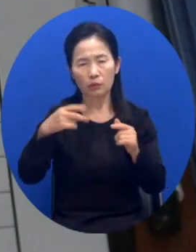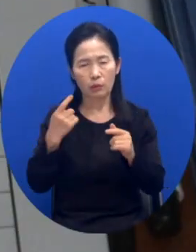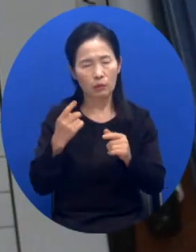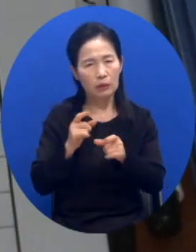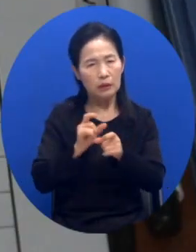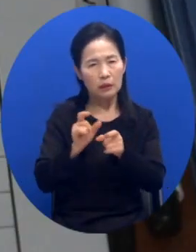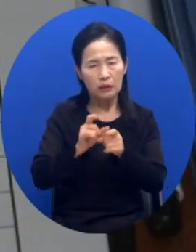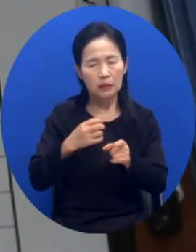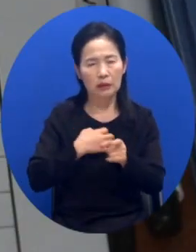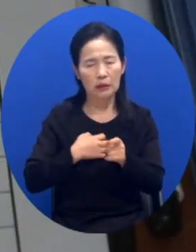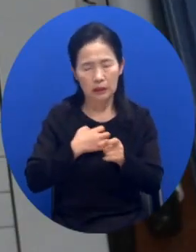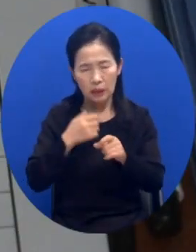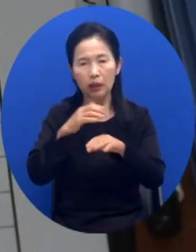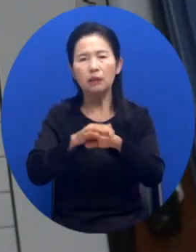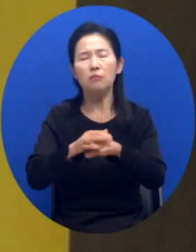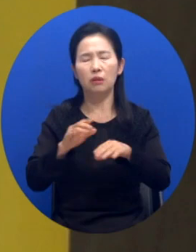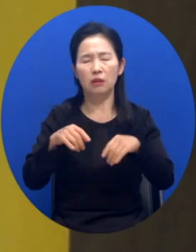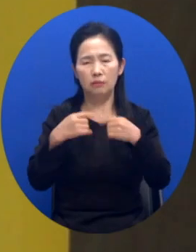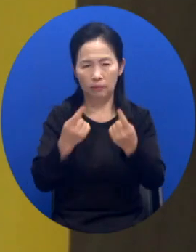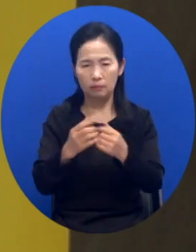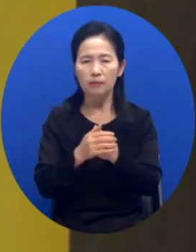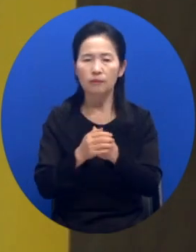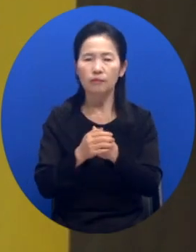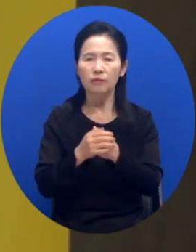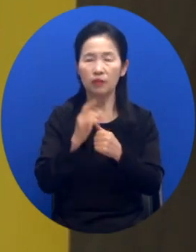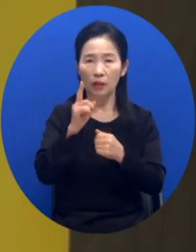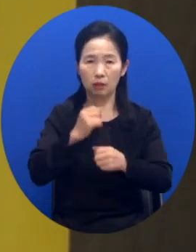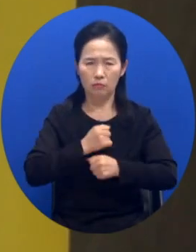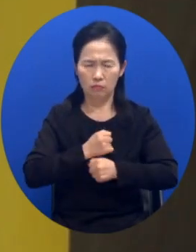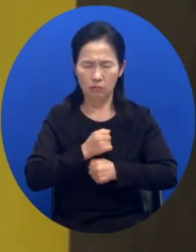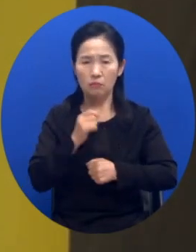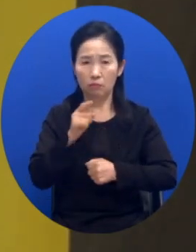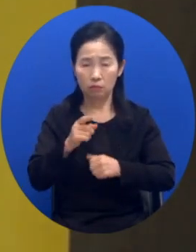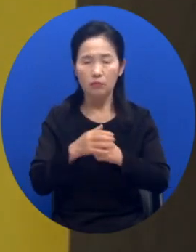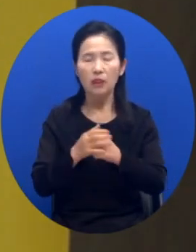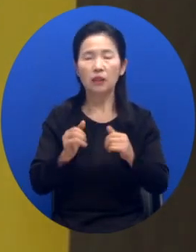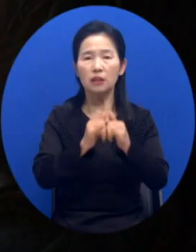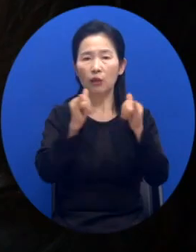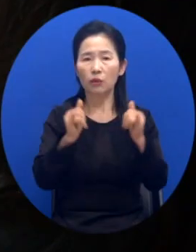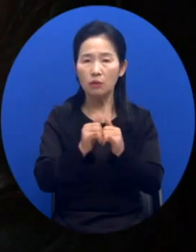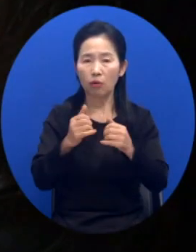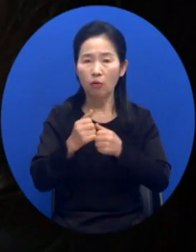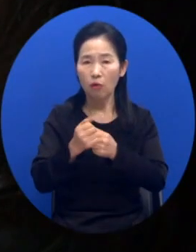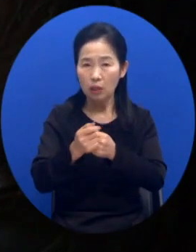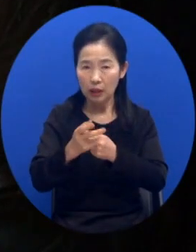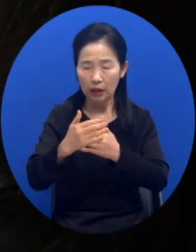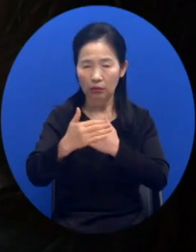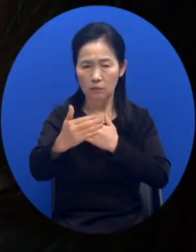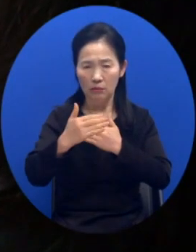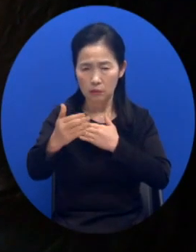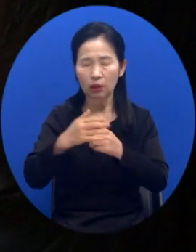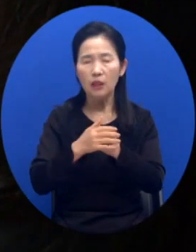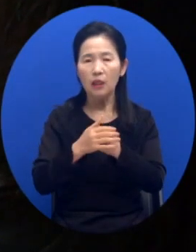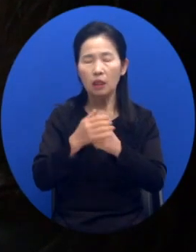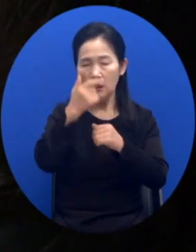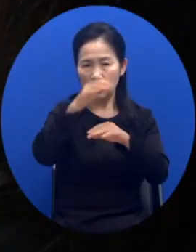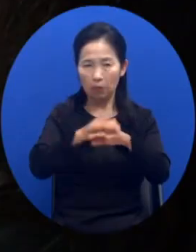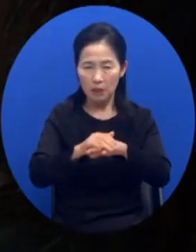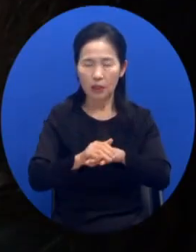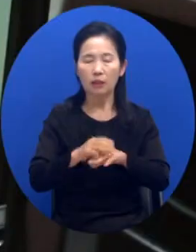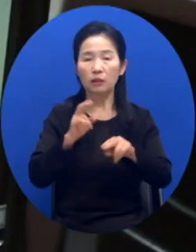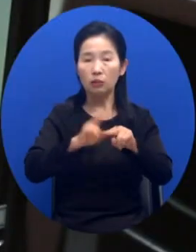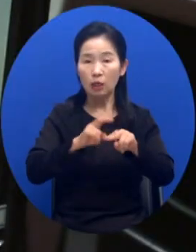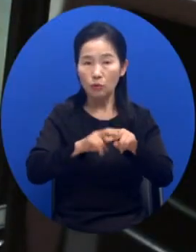모습을 또 확인할수가 있었습니다 한가지 유의할 부분은 요 사회적 거리두기 이 단계에서는 전체 이제 예배당 좌석수 의 20%